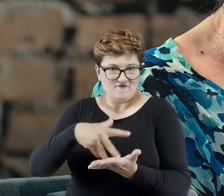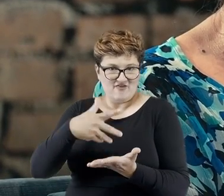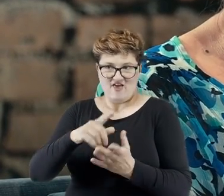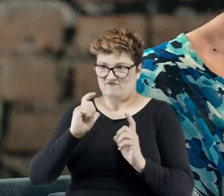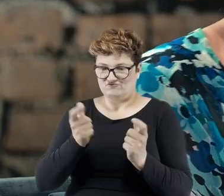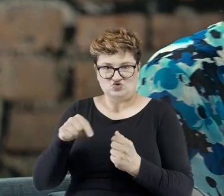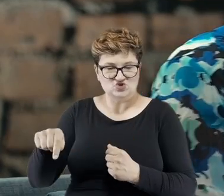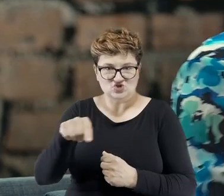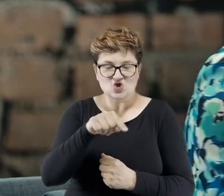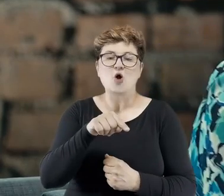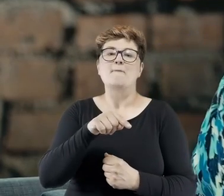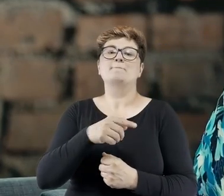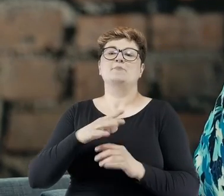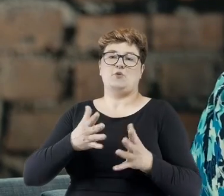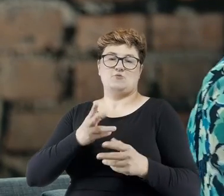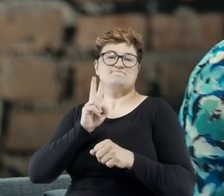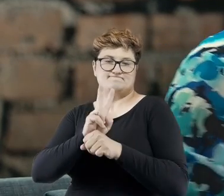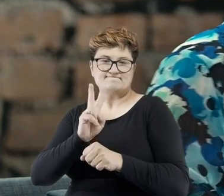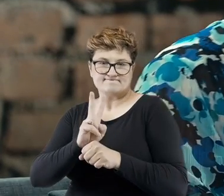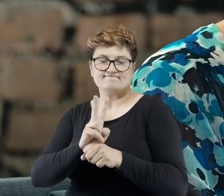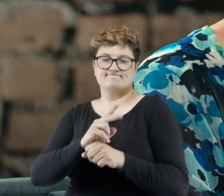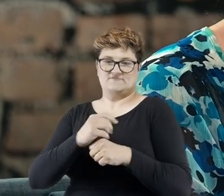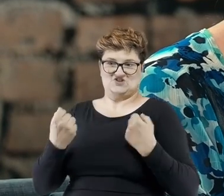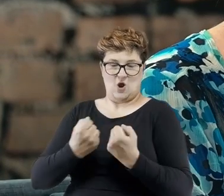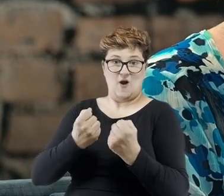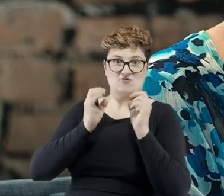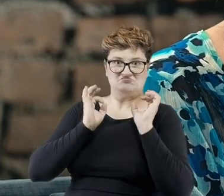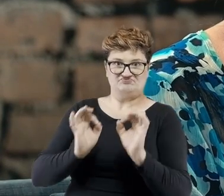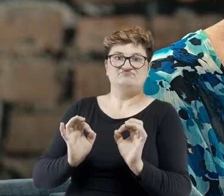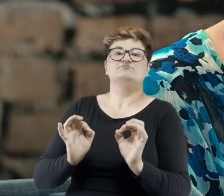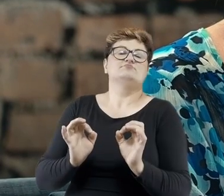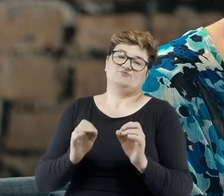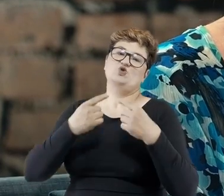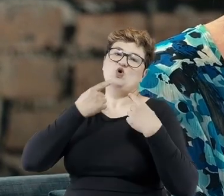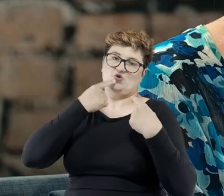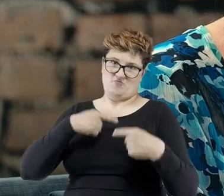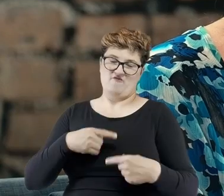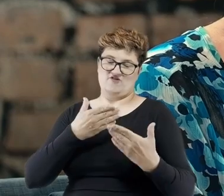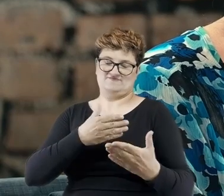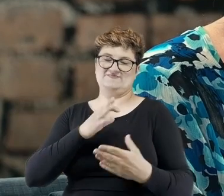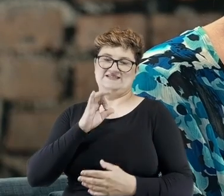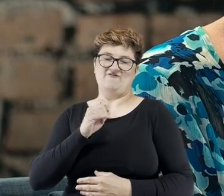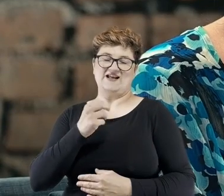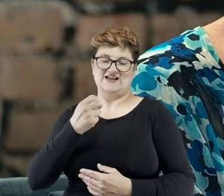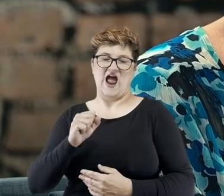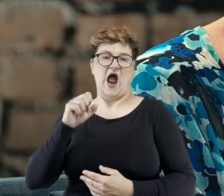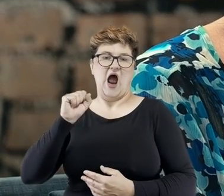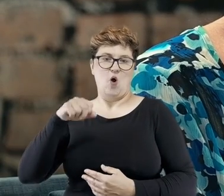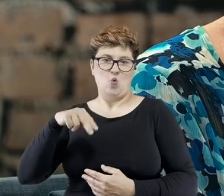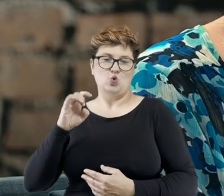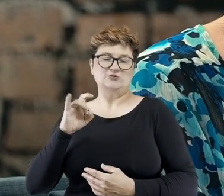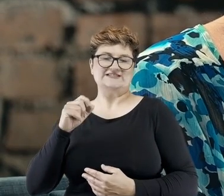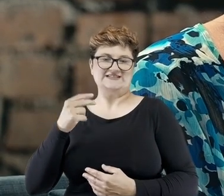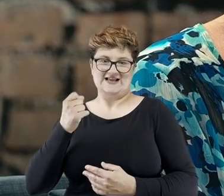kosztowało, więc jakby pilnowanie tego, żeby to wszystko działało, było w dużej mierze na głowie Stefanii